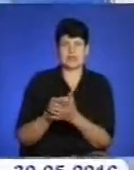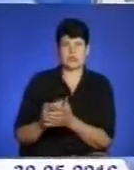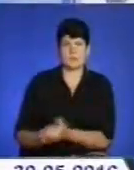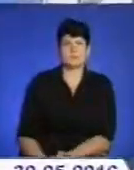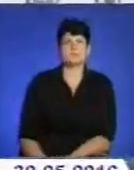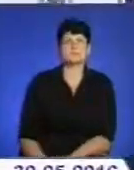під номером учасника 0001. Тернополяни кажуть, що не